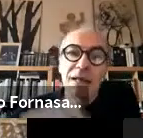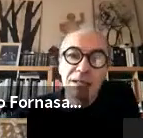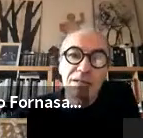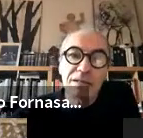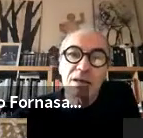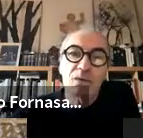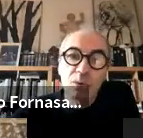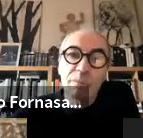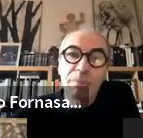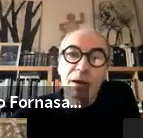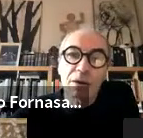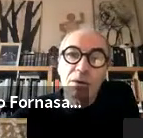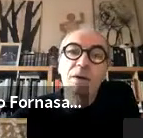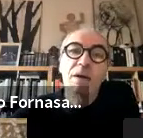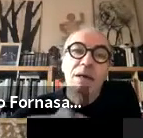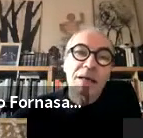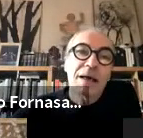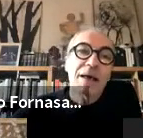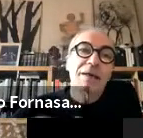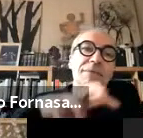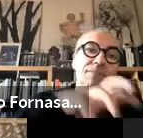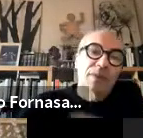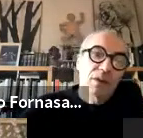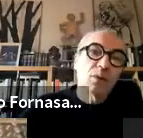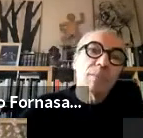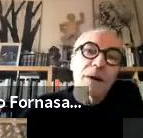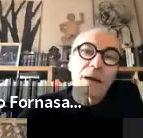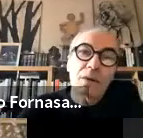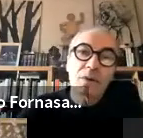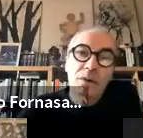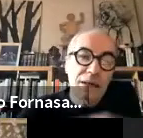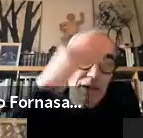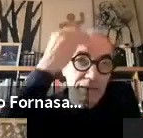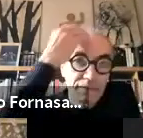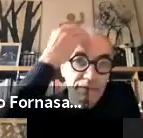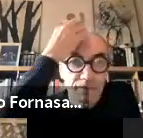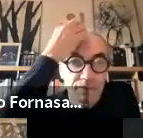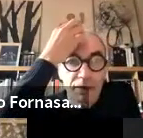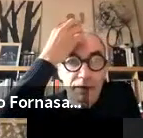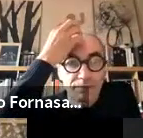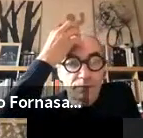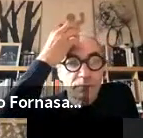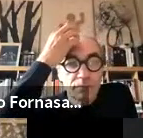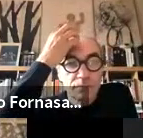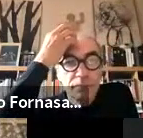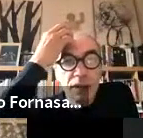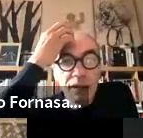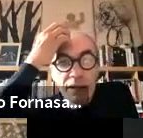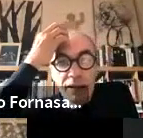Reale, all'interno di un parco che è un parco